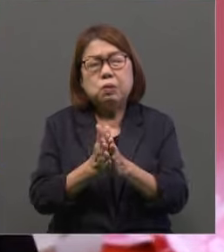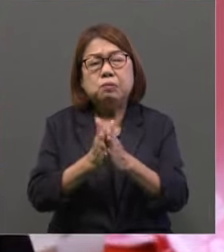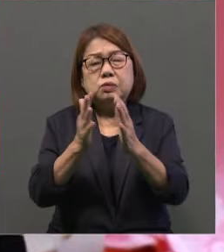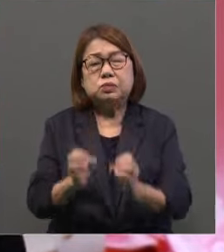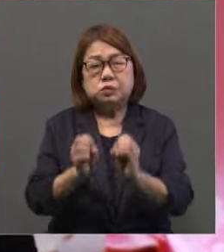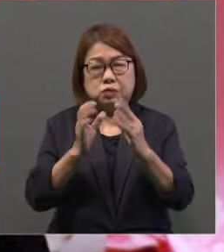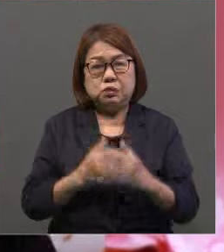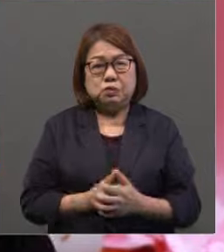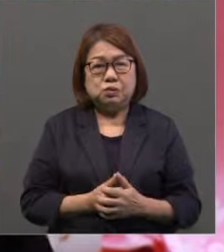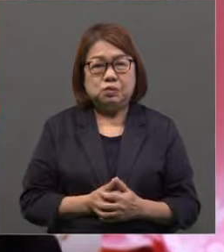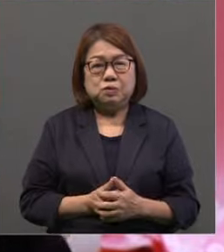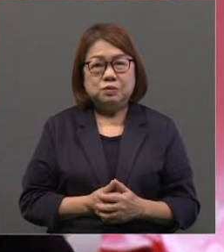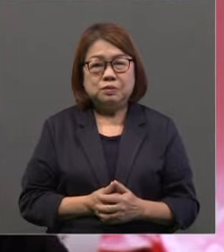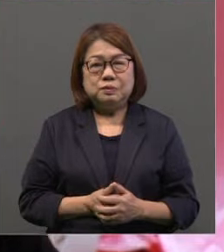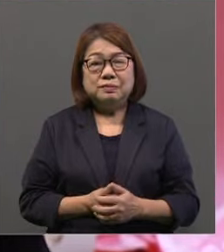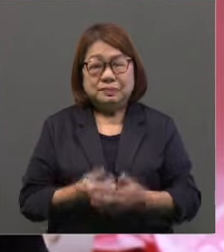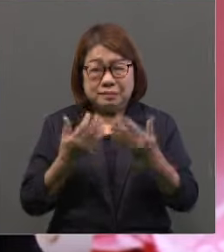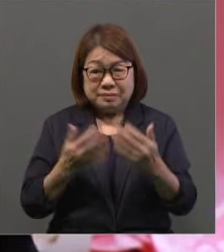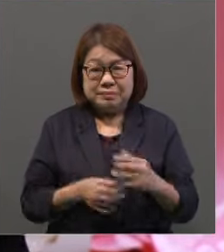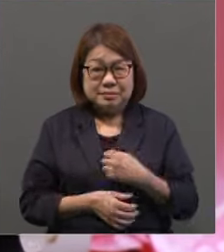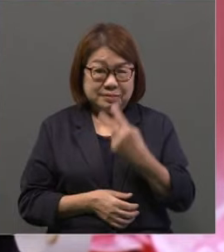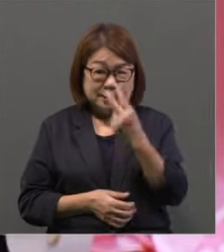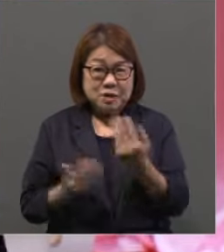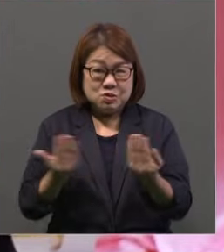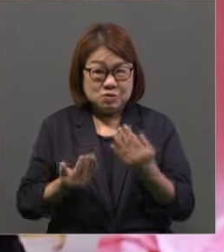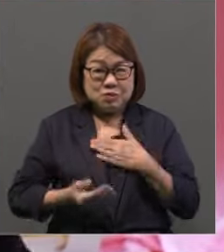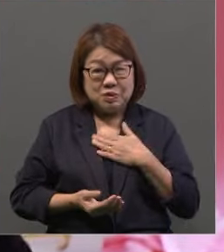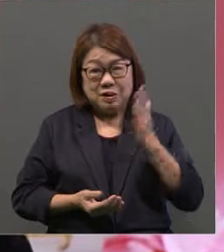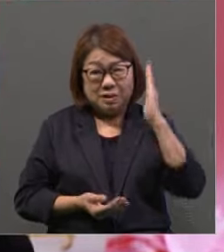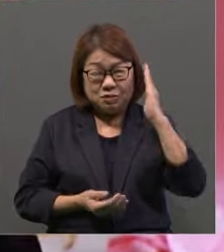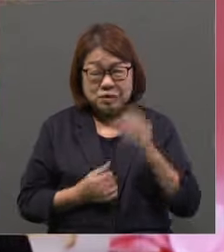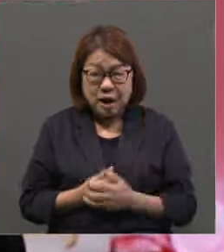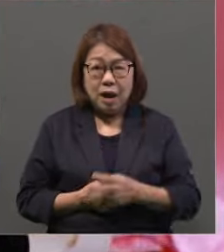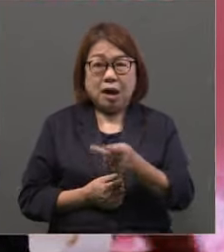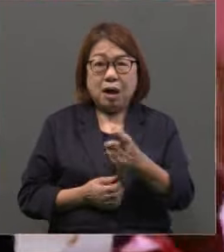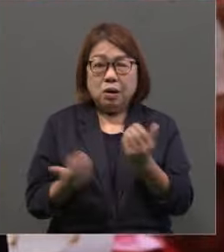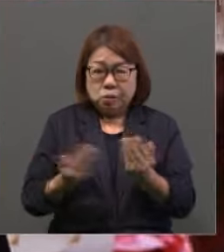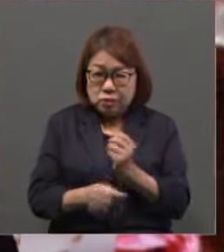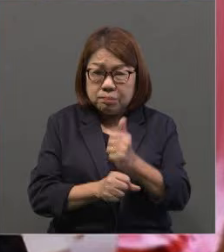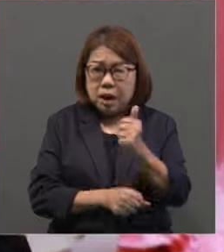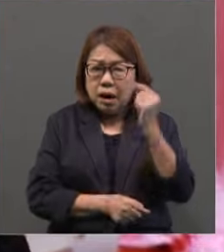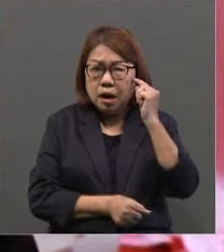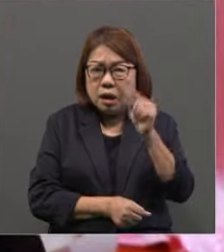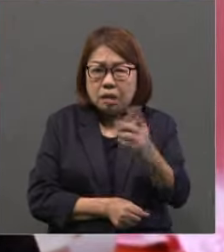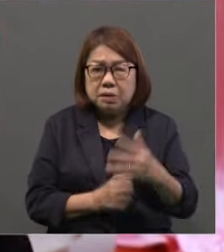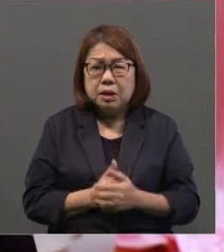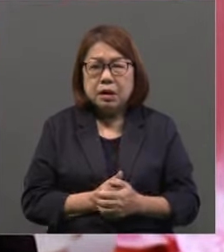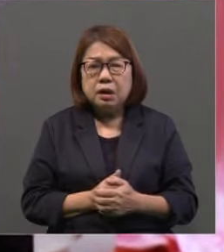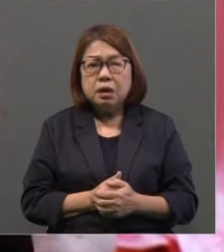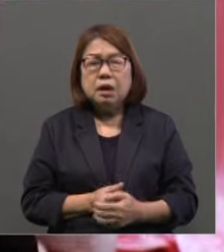องค่ะแล้วก็พอเราได้มาเห็นลูกชายทำก็ไม่คิดว่าเขาจะทำได้อาจจะเป็นเพราะว่าเ